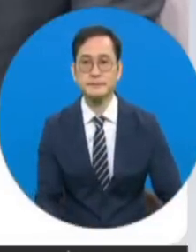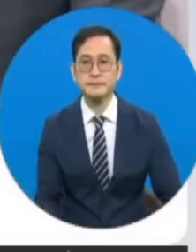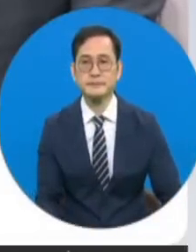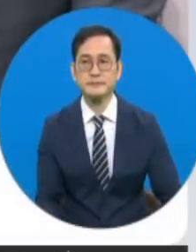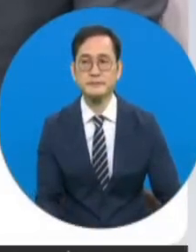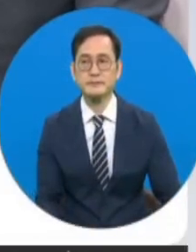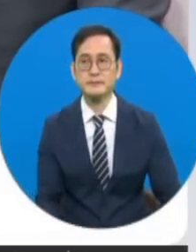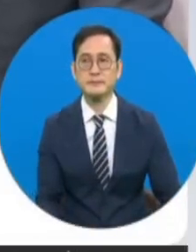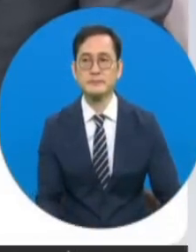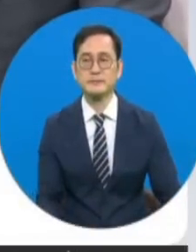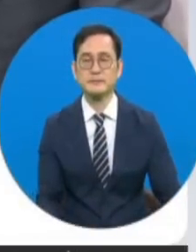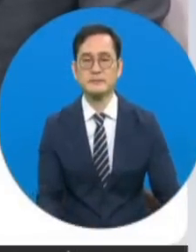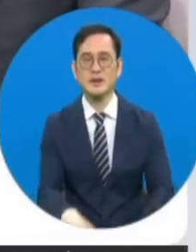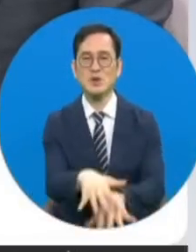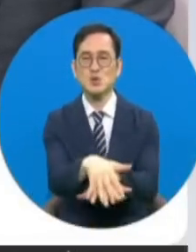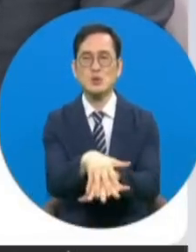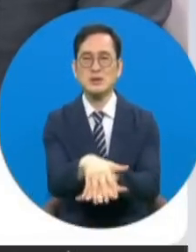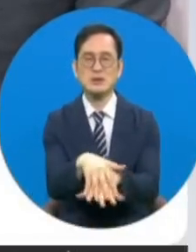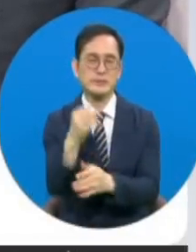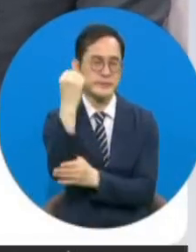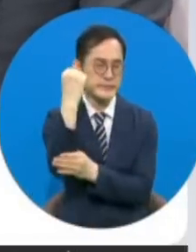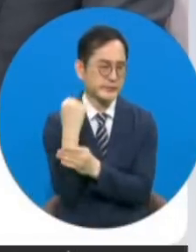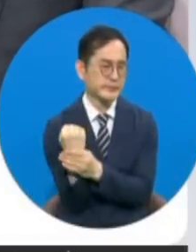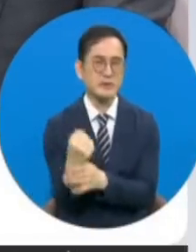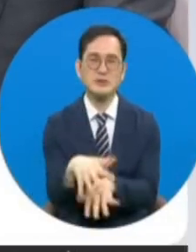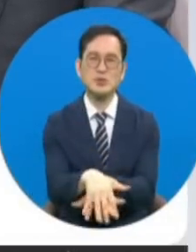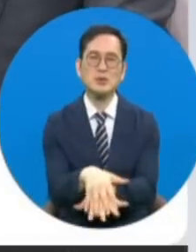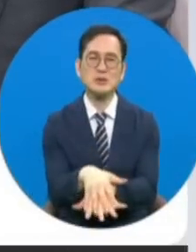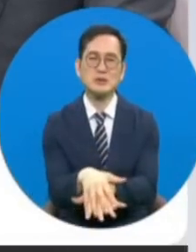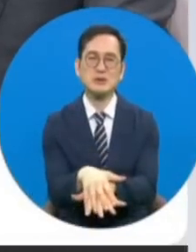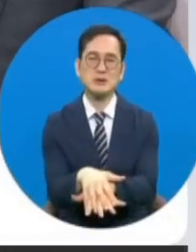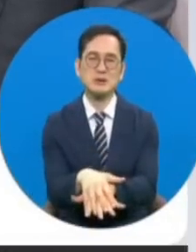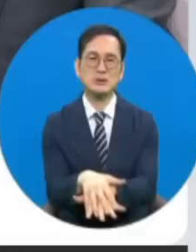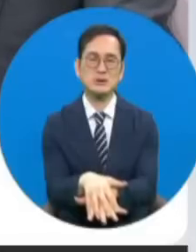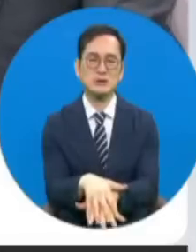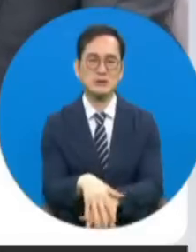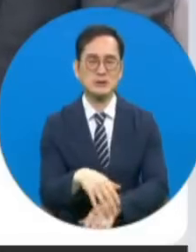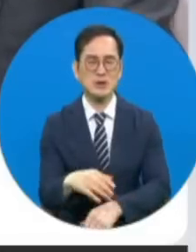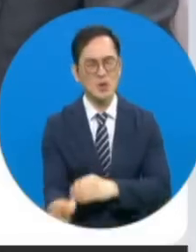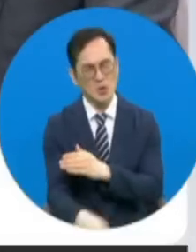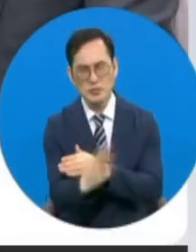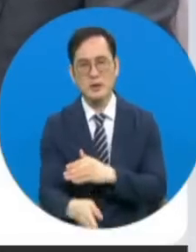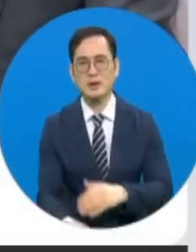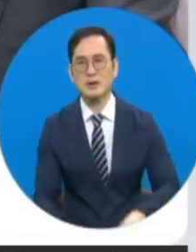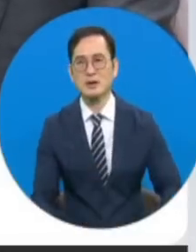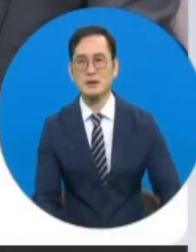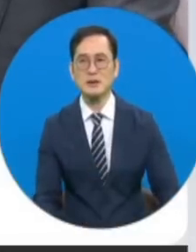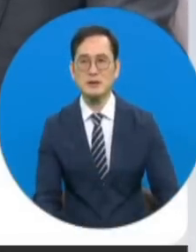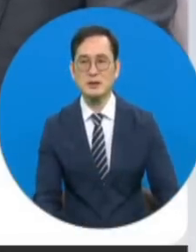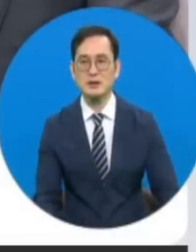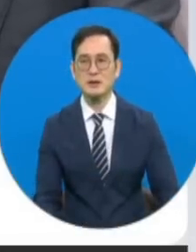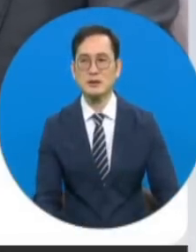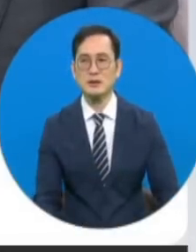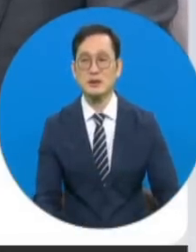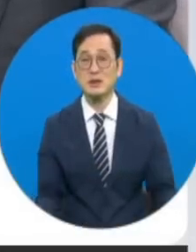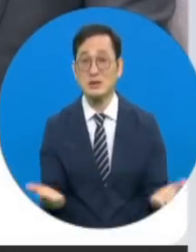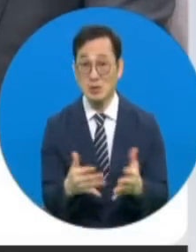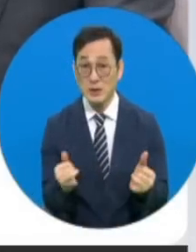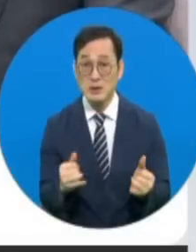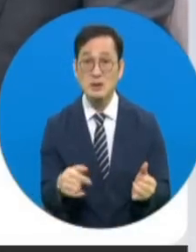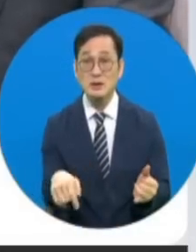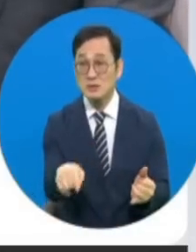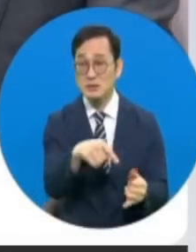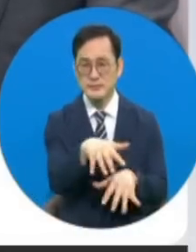이미 문란하고 조직이 썩을 대로 썩었으니까 체계적인 어떤 자기 업무를 안 하는 거예요 모든 직 사람들이